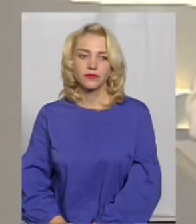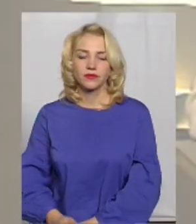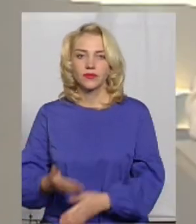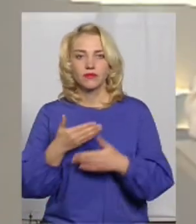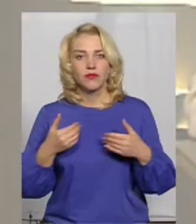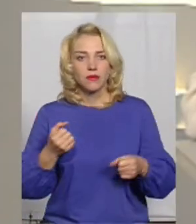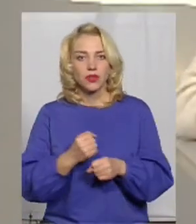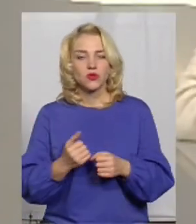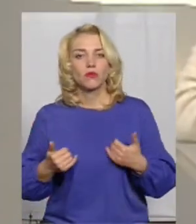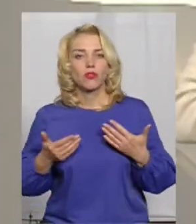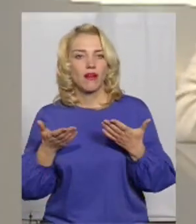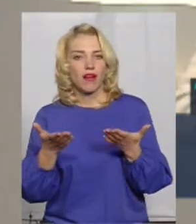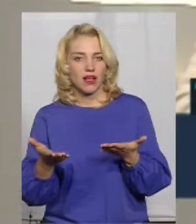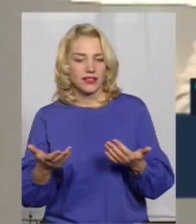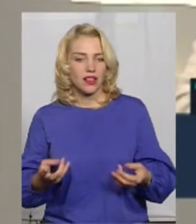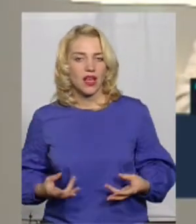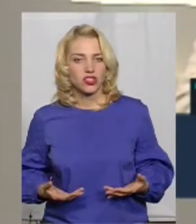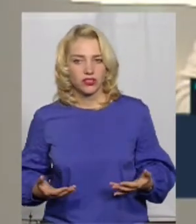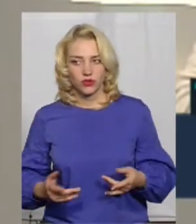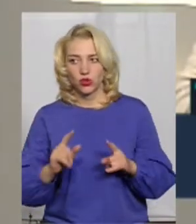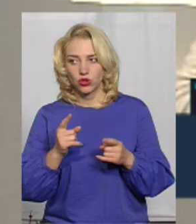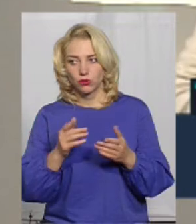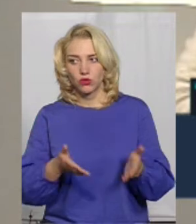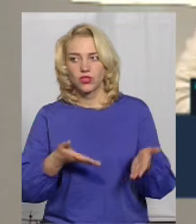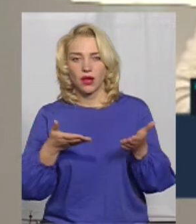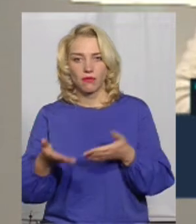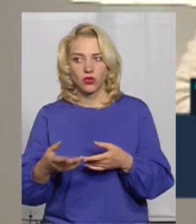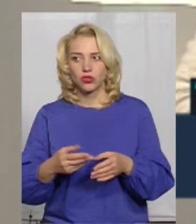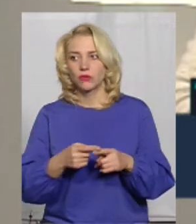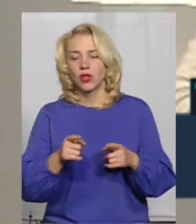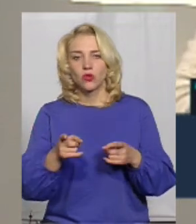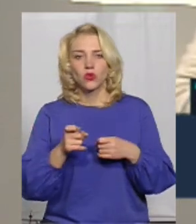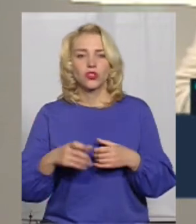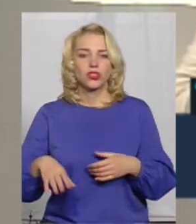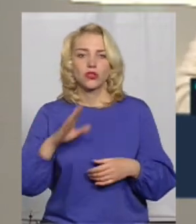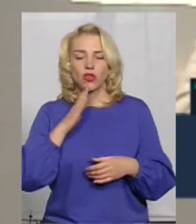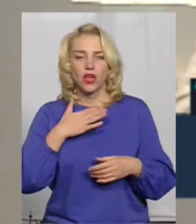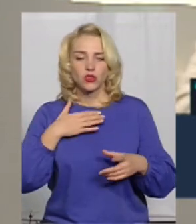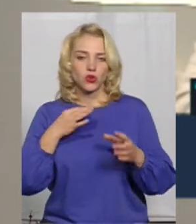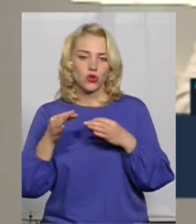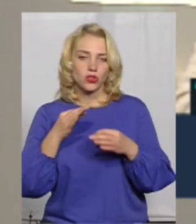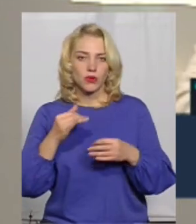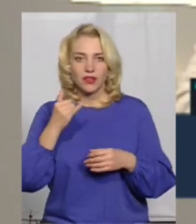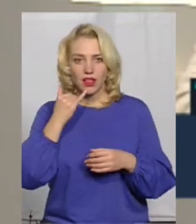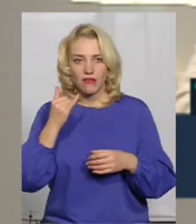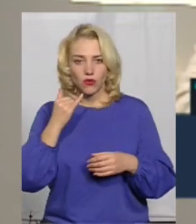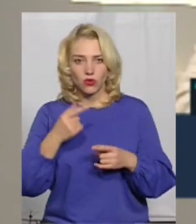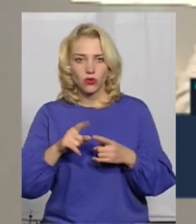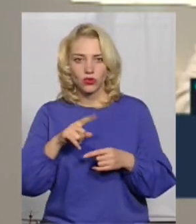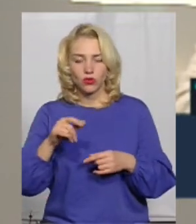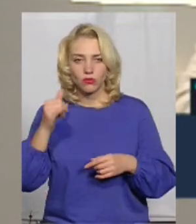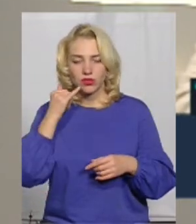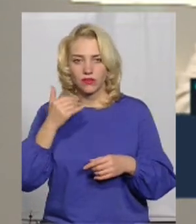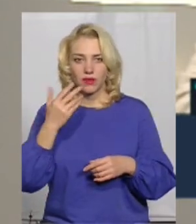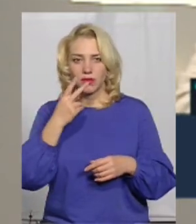Ми працюємо для вас наживо, тому запрошуємо долучатися до нашої розмови. Телефонуйте. Номер телефону ви